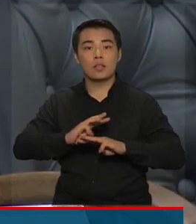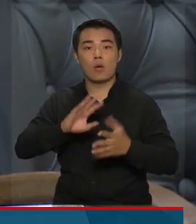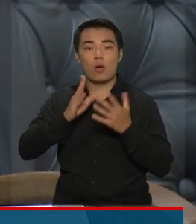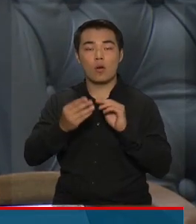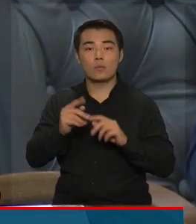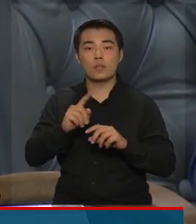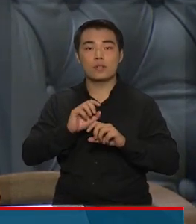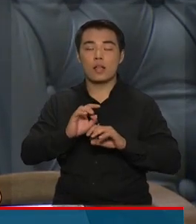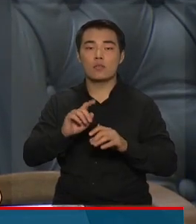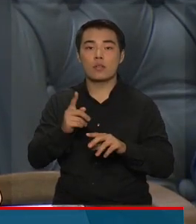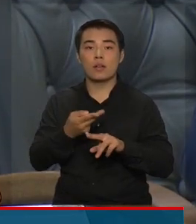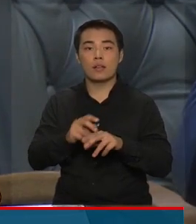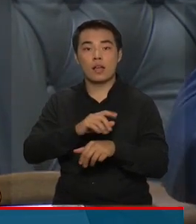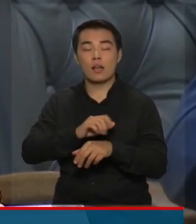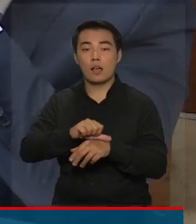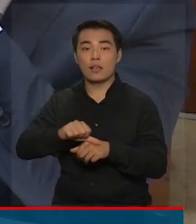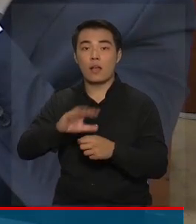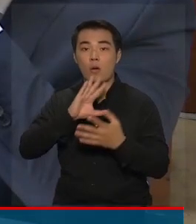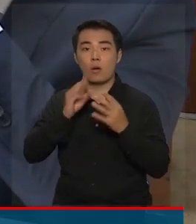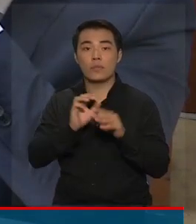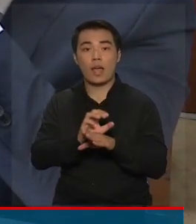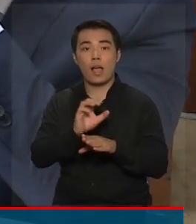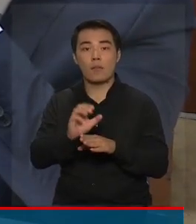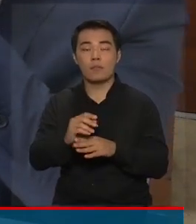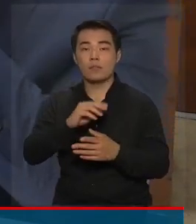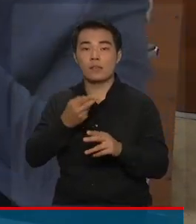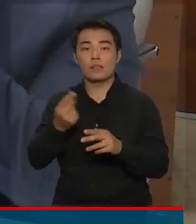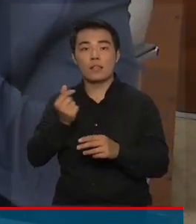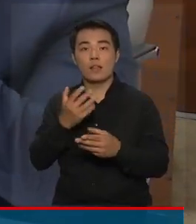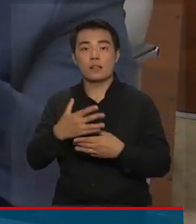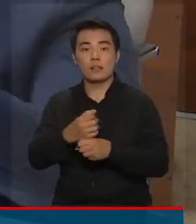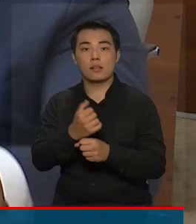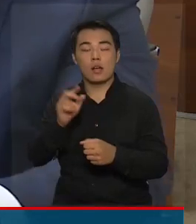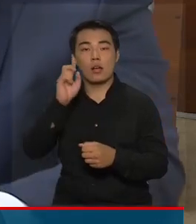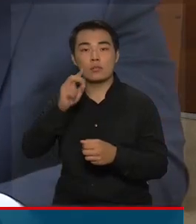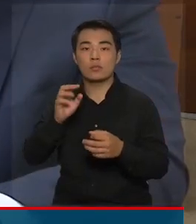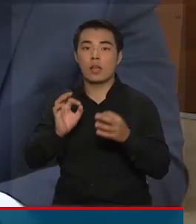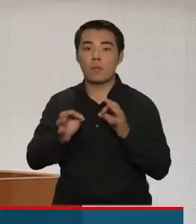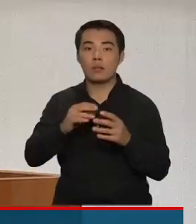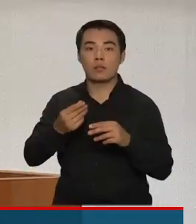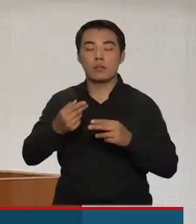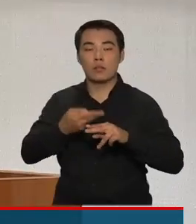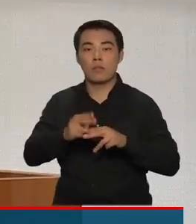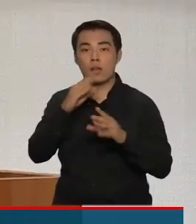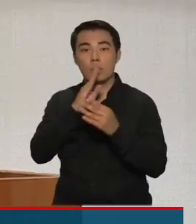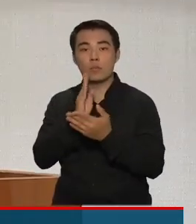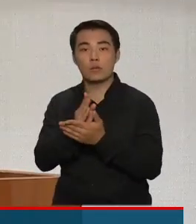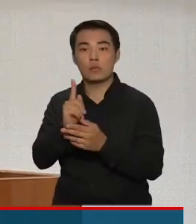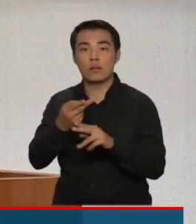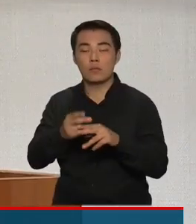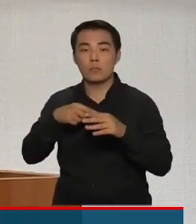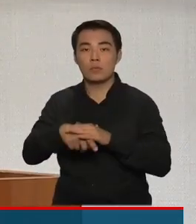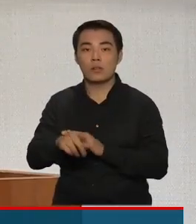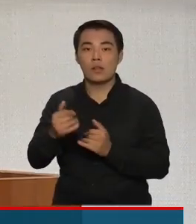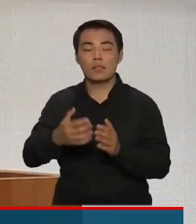айтуынша, сыртқа тасымалданатын астық көлемінің кемуі елімізді тұрақты нарықтардан айыруы мүмкін. Бірақ ішкі нарықта